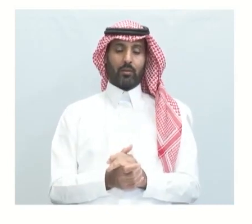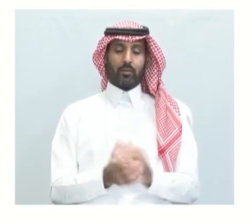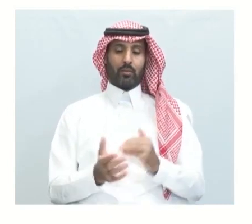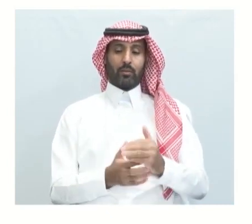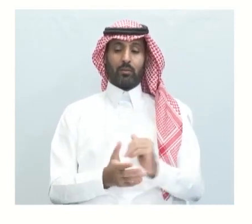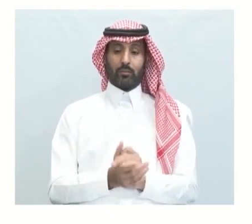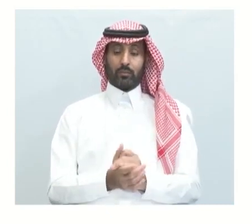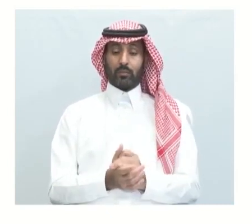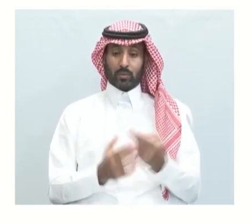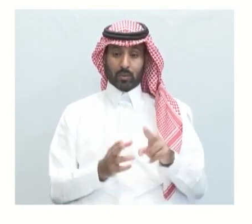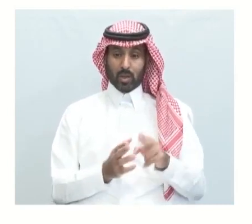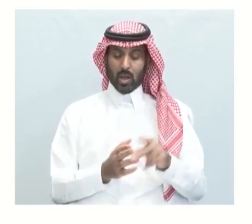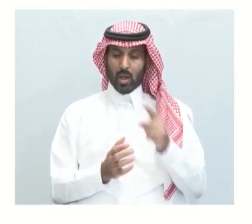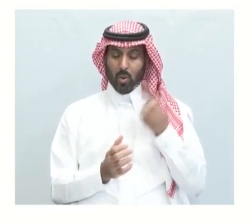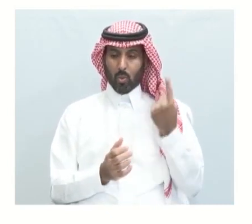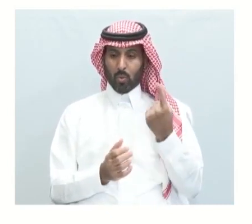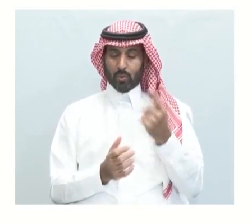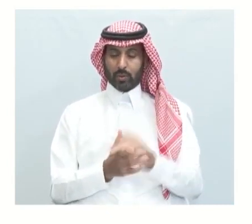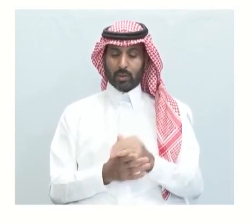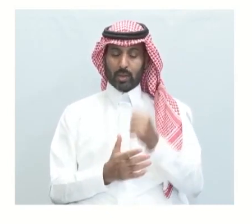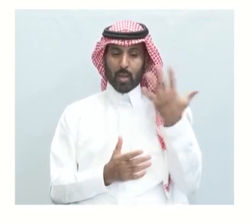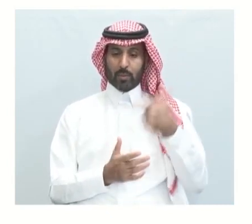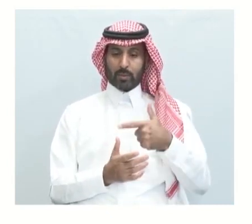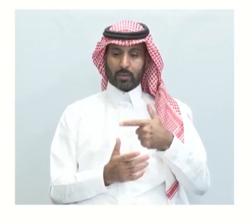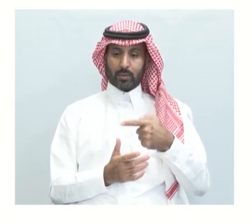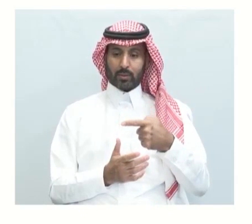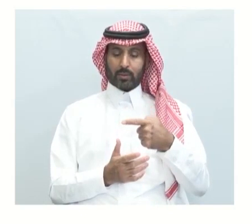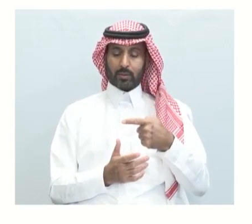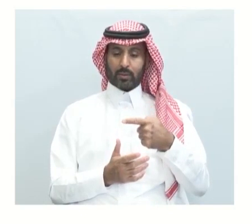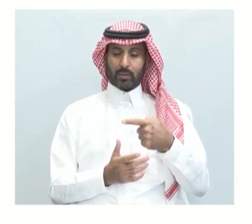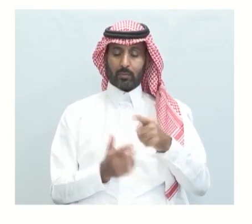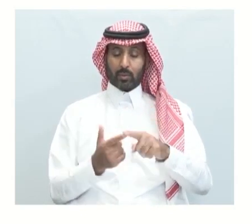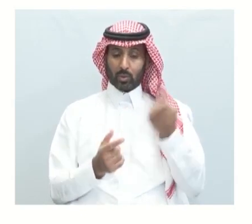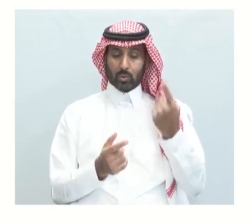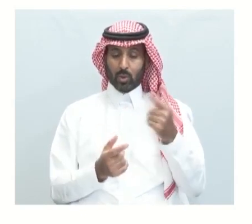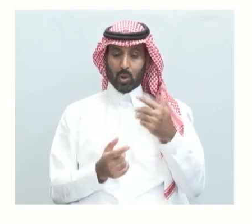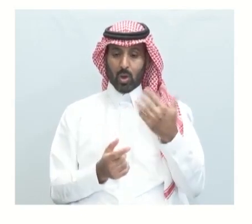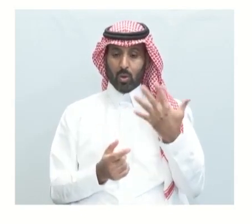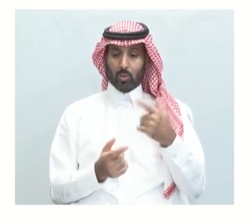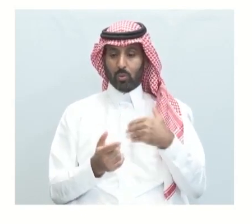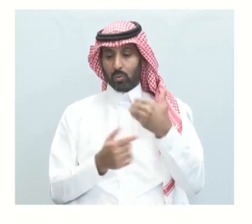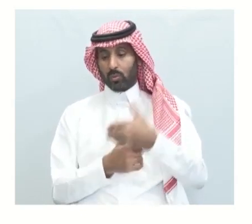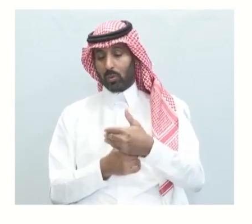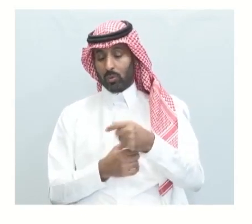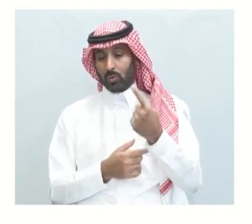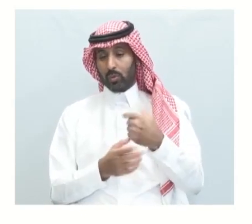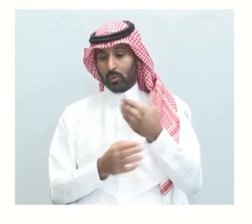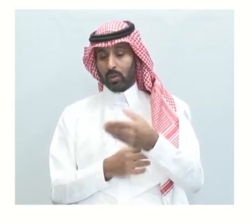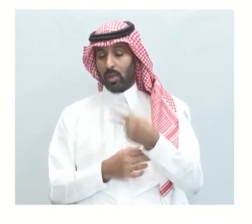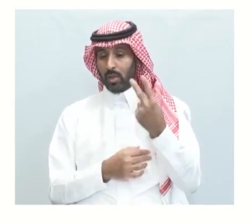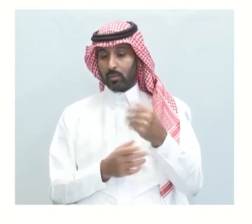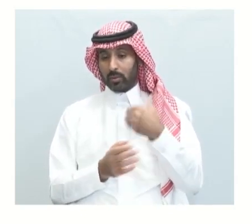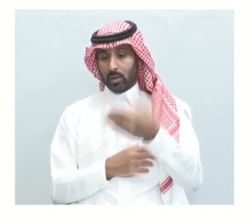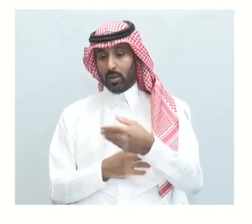عليك البدء من العقده الاولى لرقم 15 من العقده الاولى تصل الى الثانيه ومن الثانيه تصل الى ثالثه